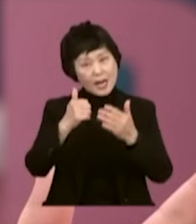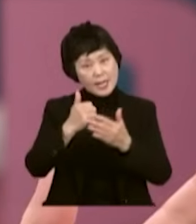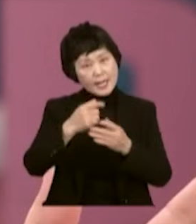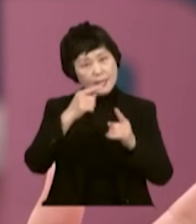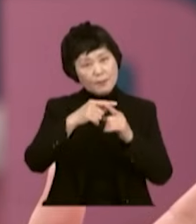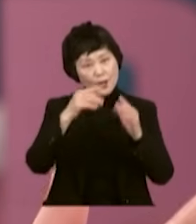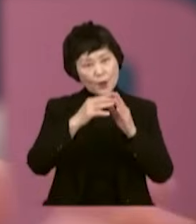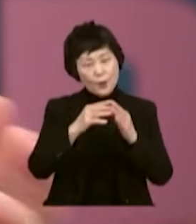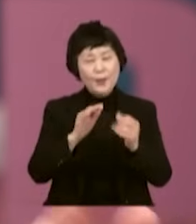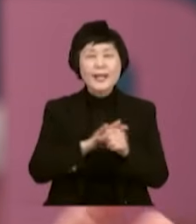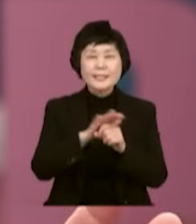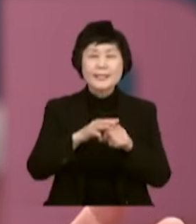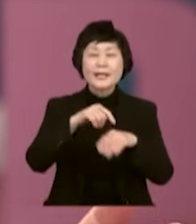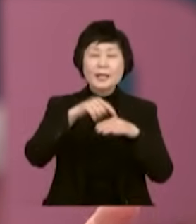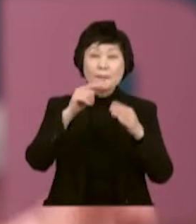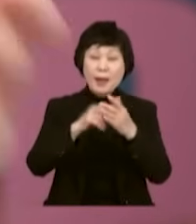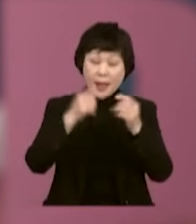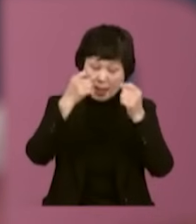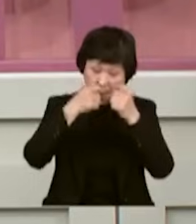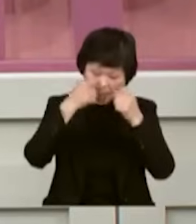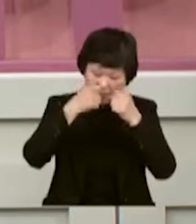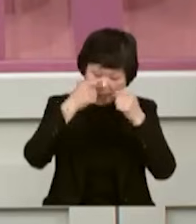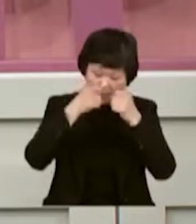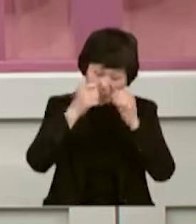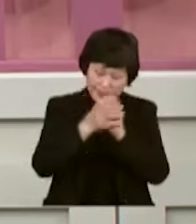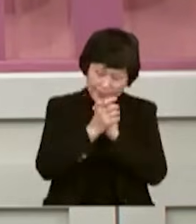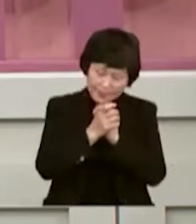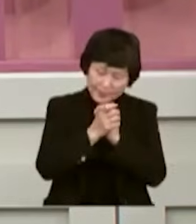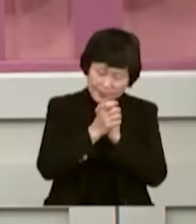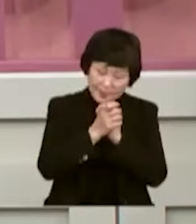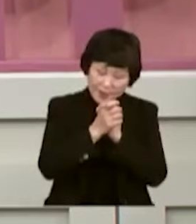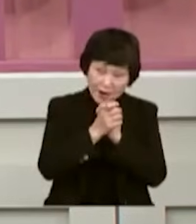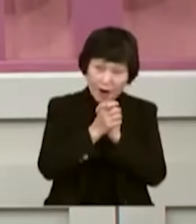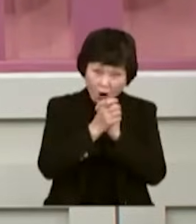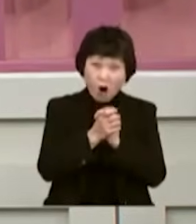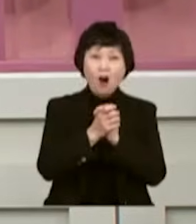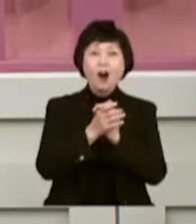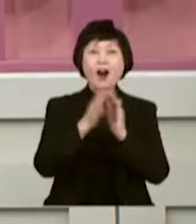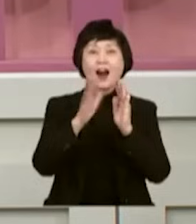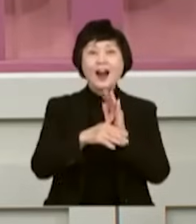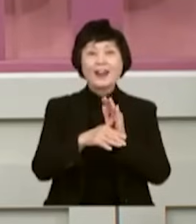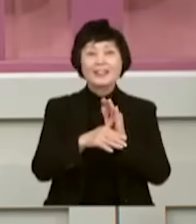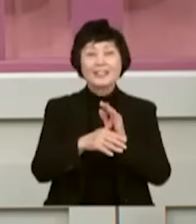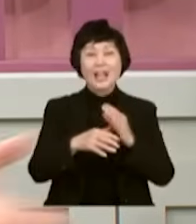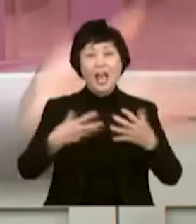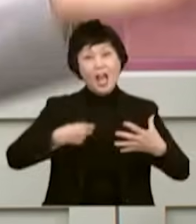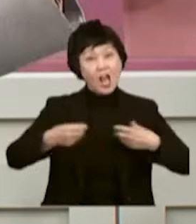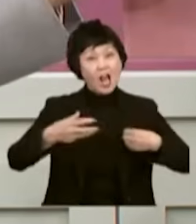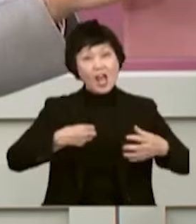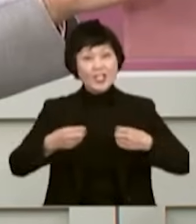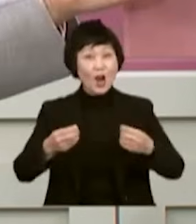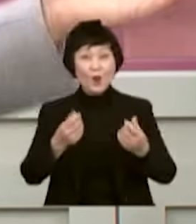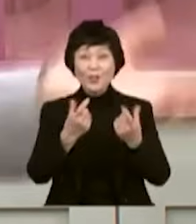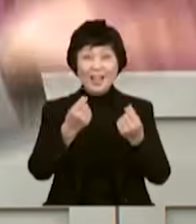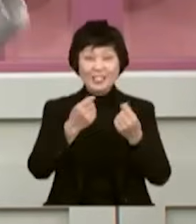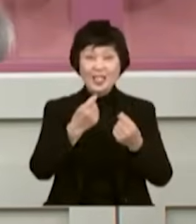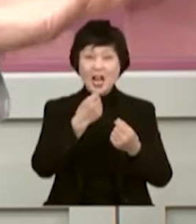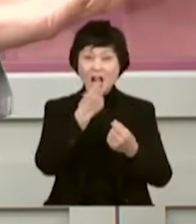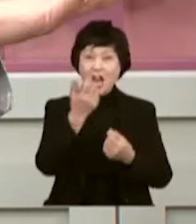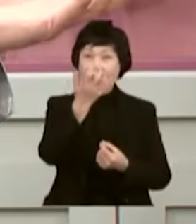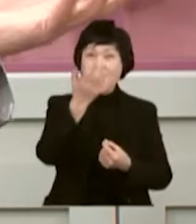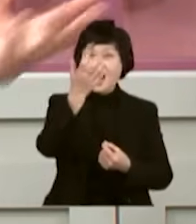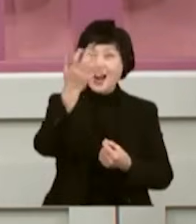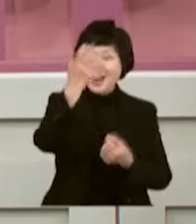하나님의 성전을 사랑하는 마음으로 눈물 흘리면서 간절히 기도하니까 네. 교회가 사우나처럼